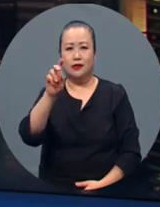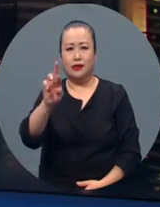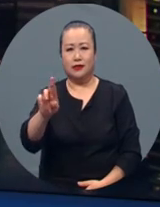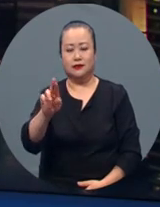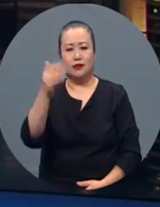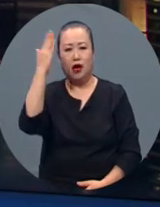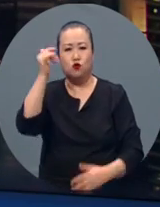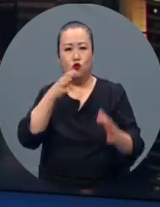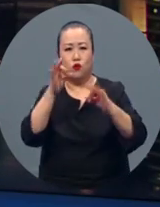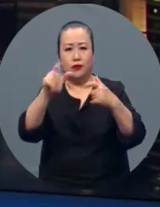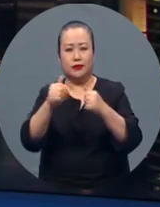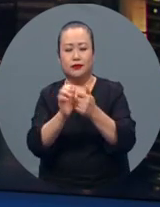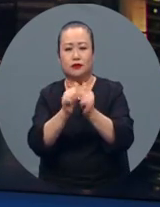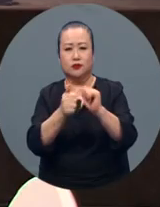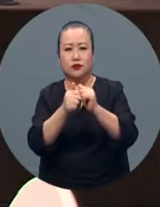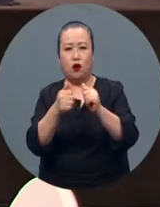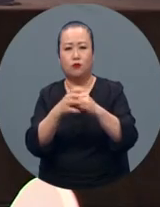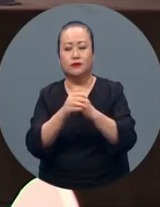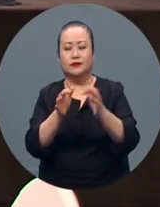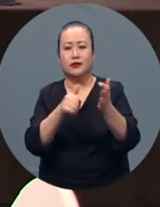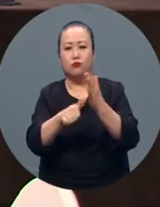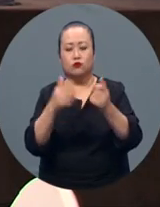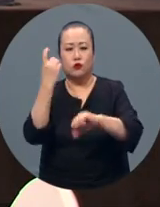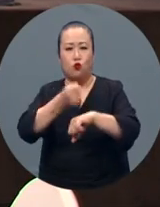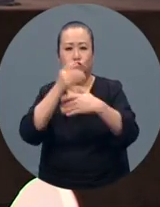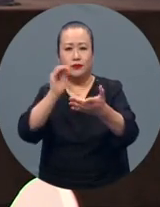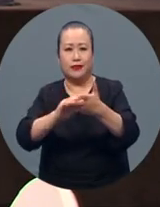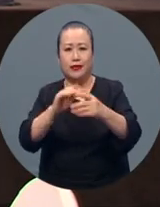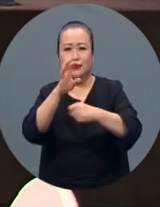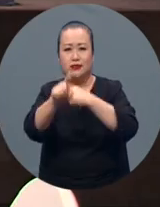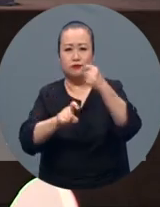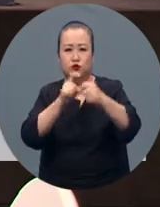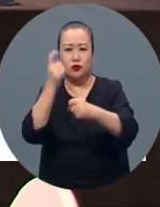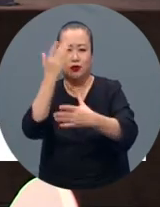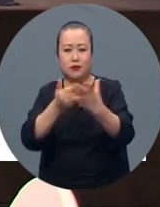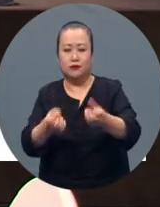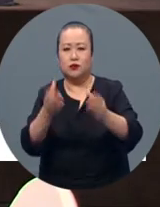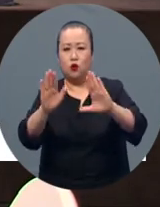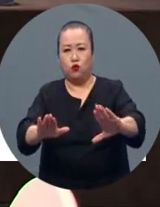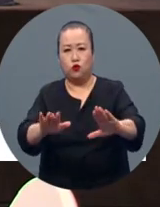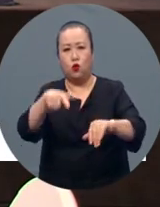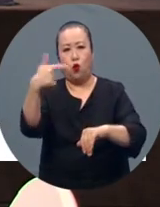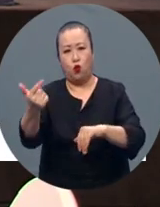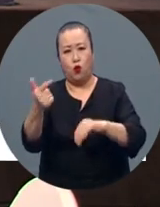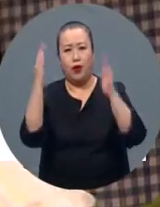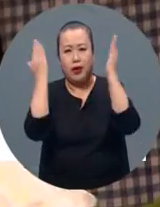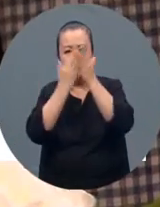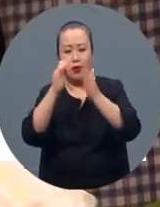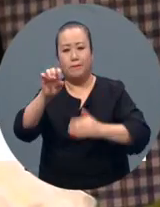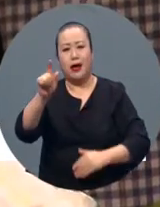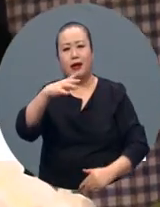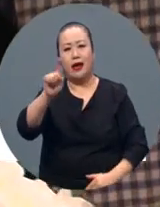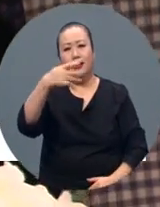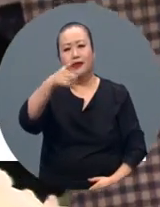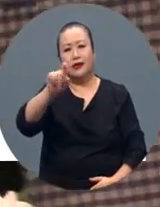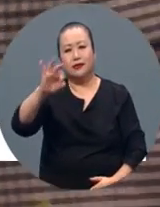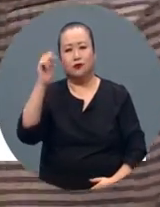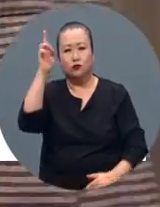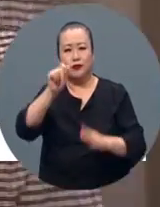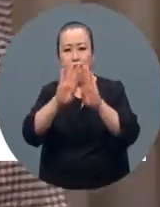KRX 한국거래소 증권 파생상품 연구센터 10주년 기념식이 오늘 오후 해운대 파라다이스